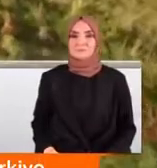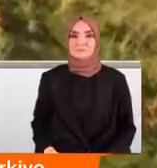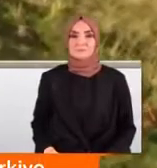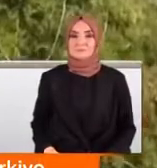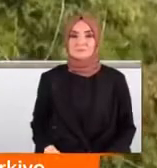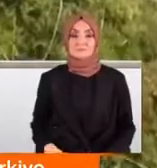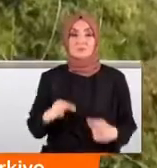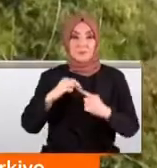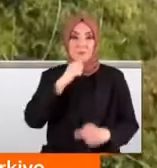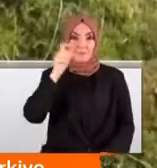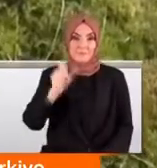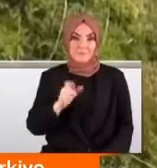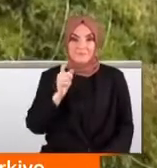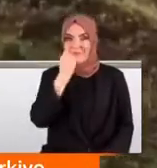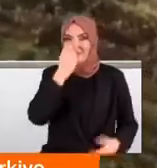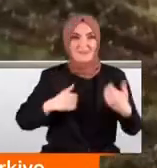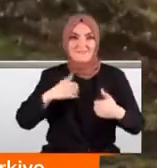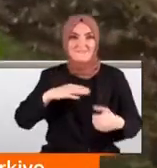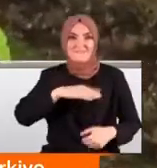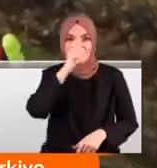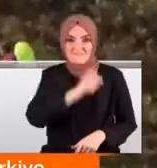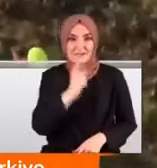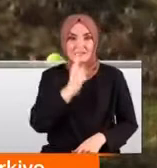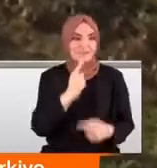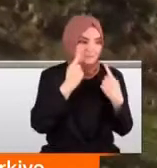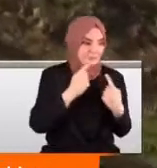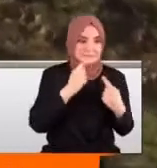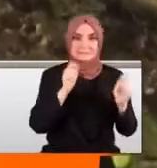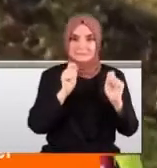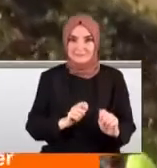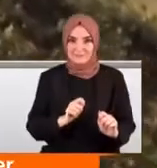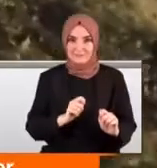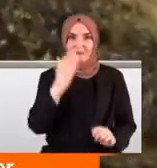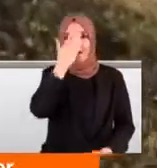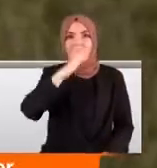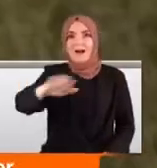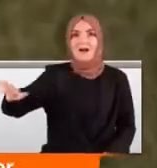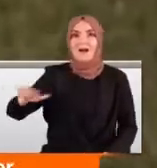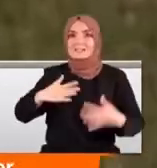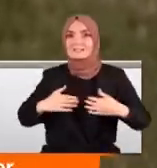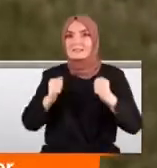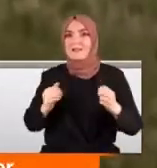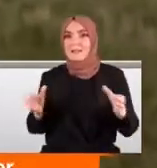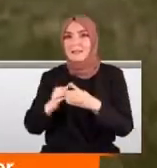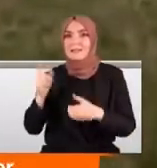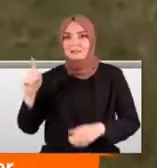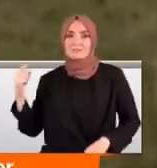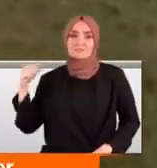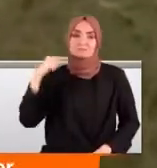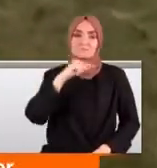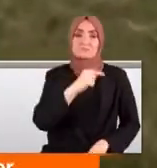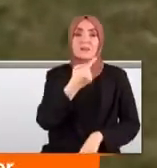Browning yaralıya ilk müdahaleyi yaptı. Karadaki sağlık ekibi ise bölgeye yarım saat sonra ulaşabildi.